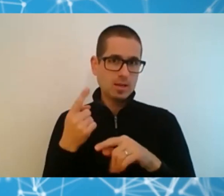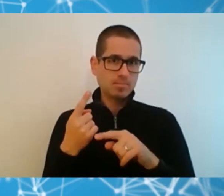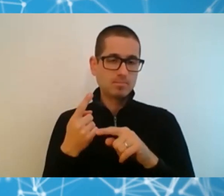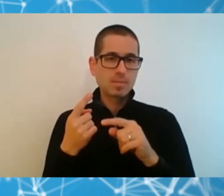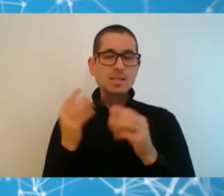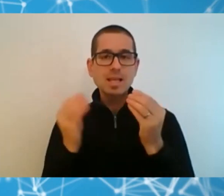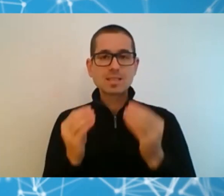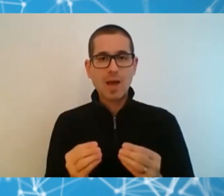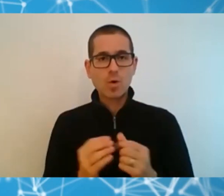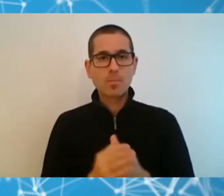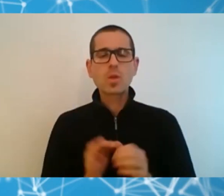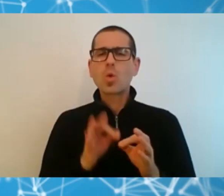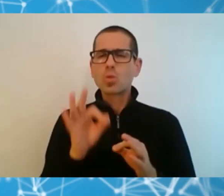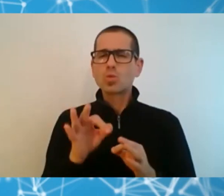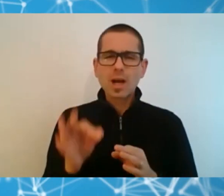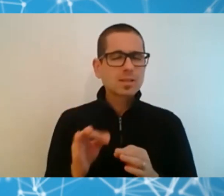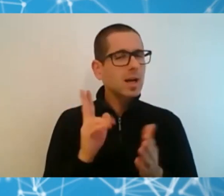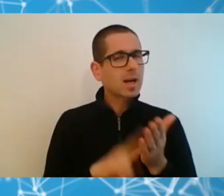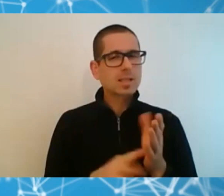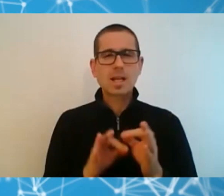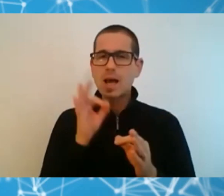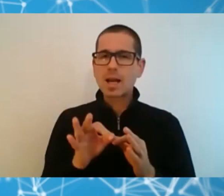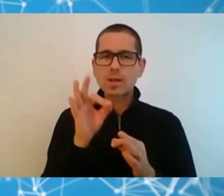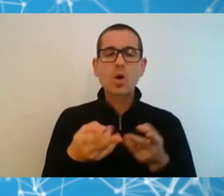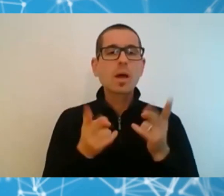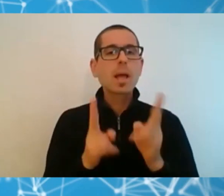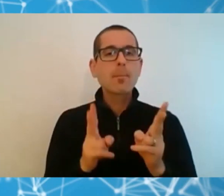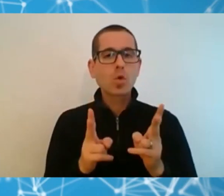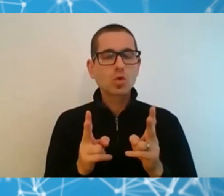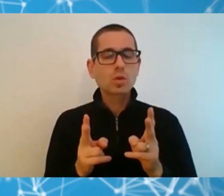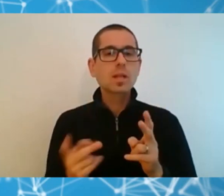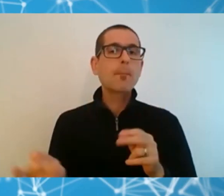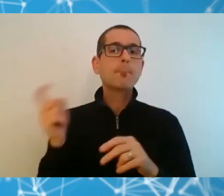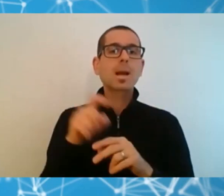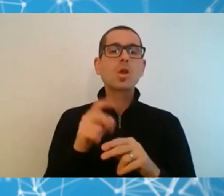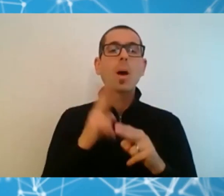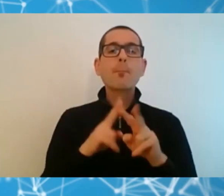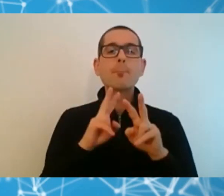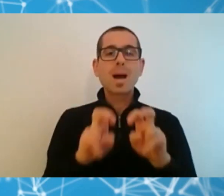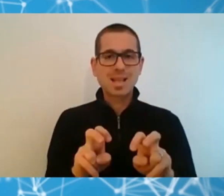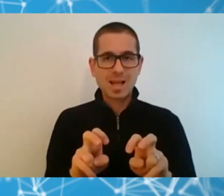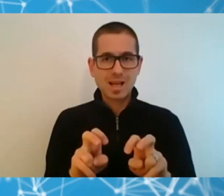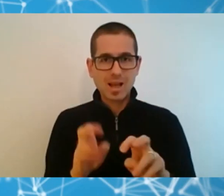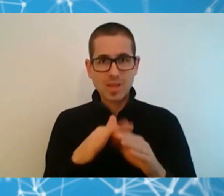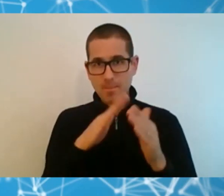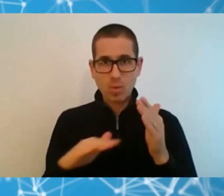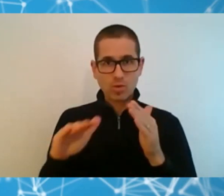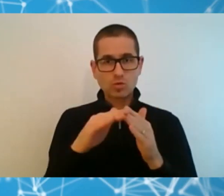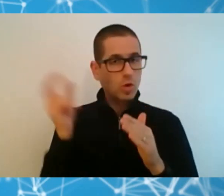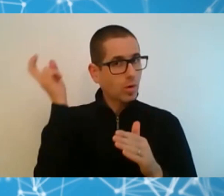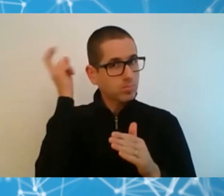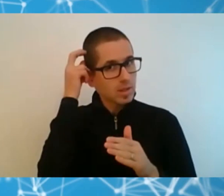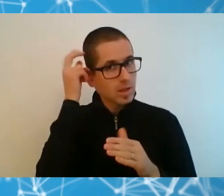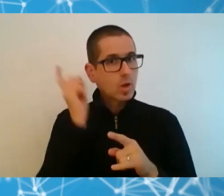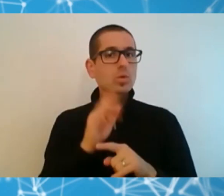in sila redko je možno, da se naselijo bakterije na površini tega implanta, tudi po letih,